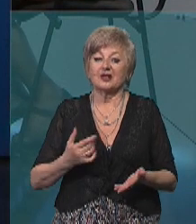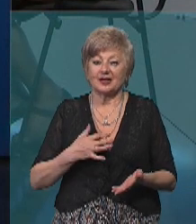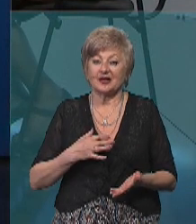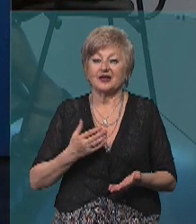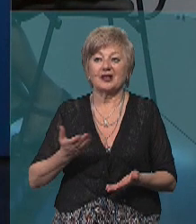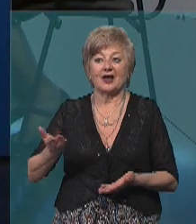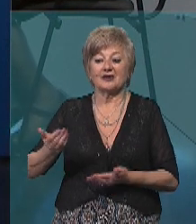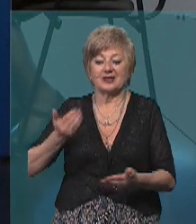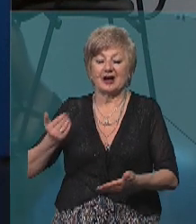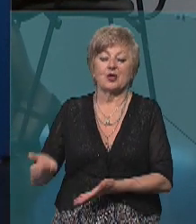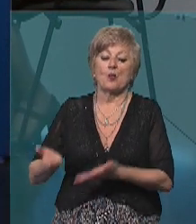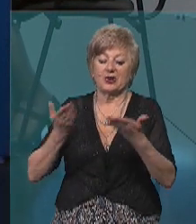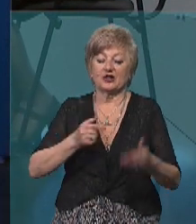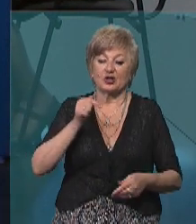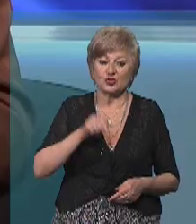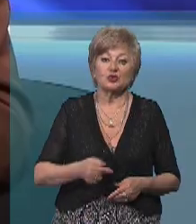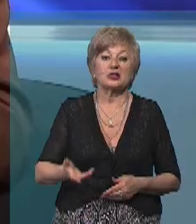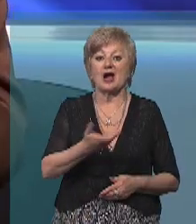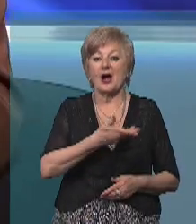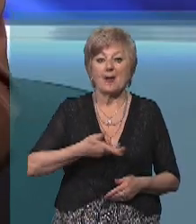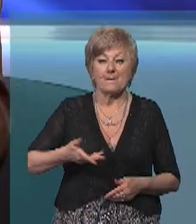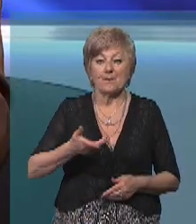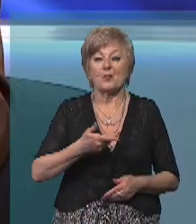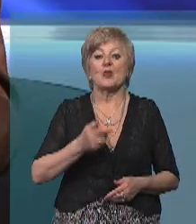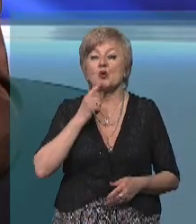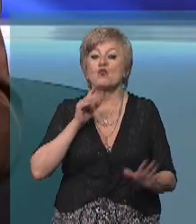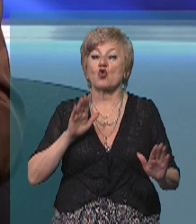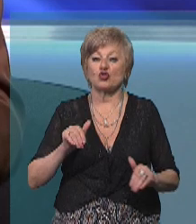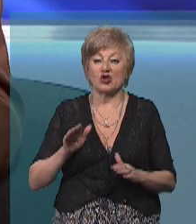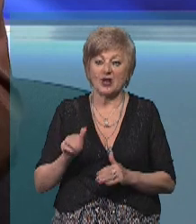вас запрошую. А з нашими телеглядачами я